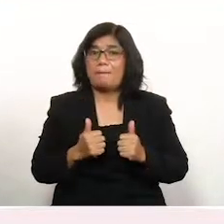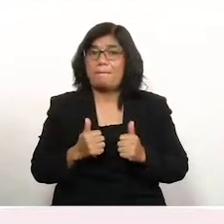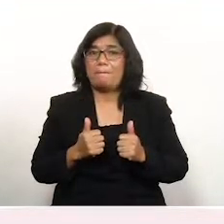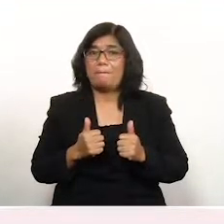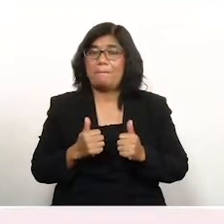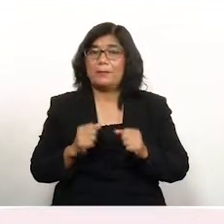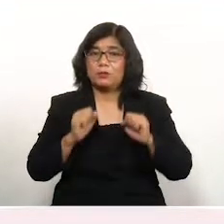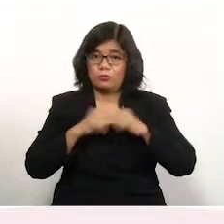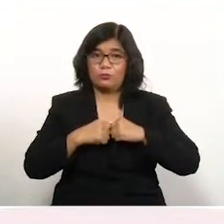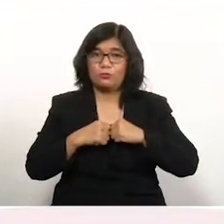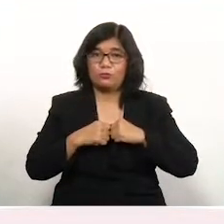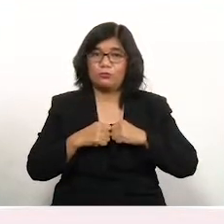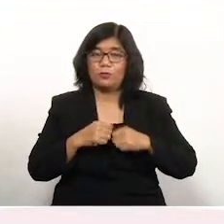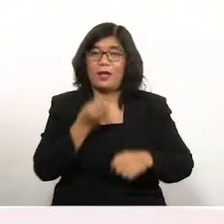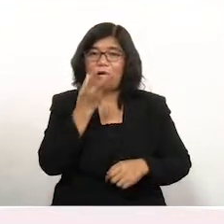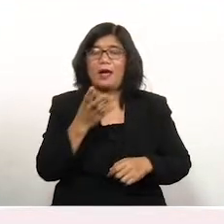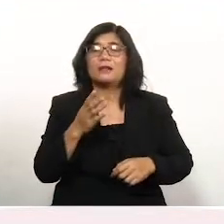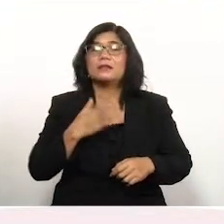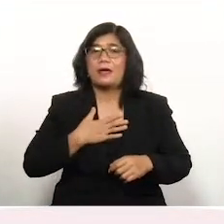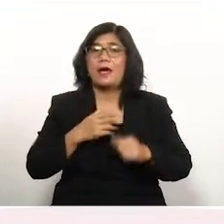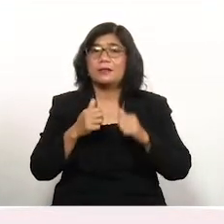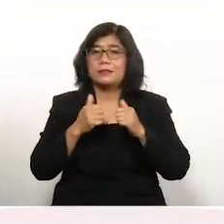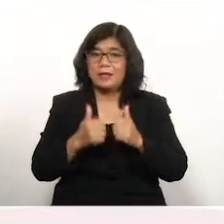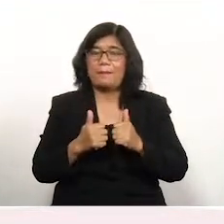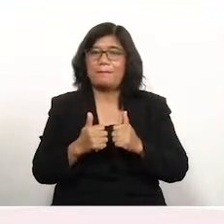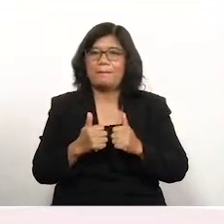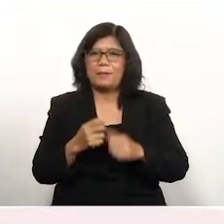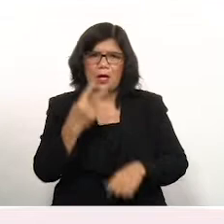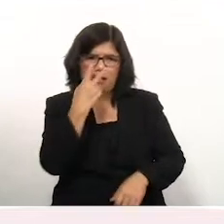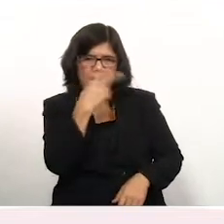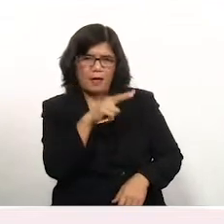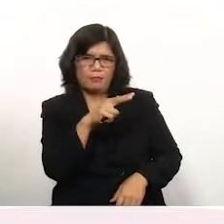Hai haleluya Hai jadi kamu lihat